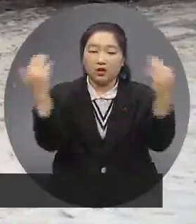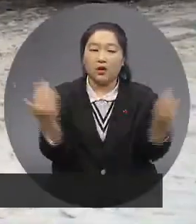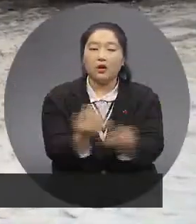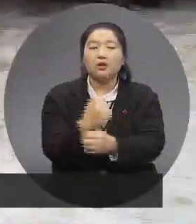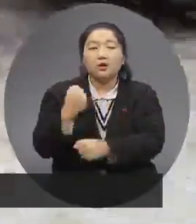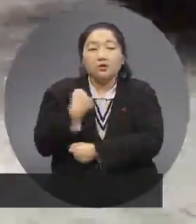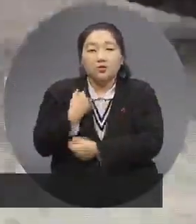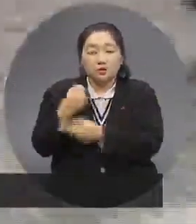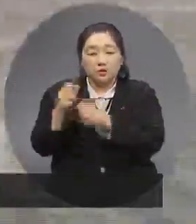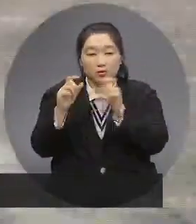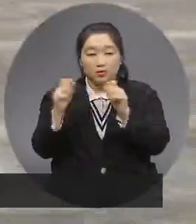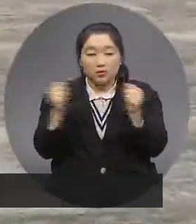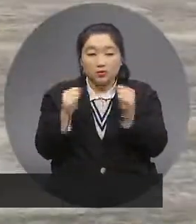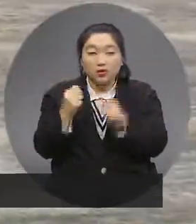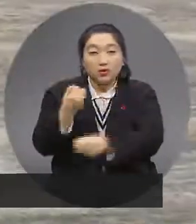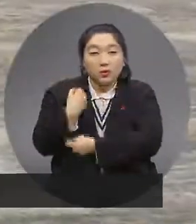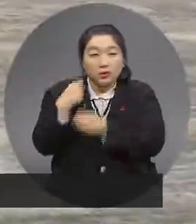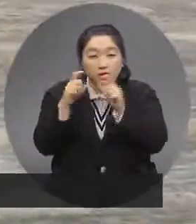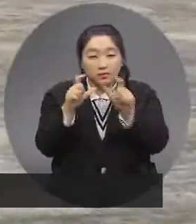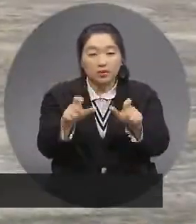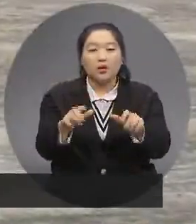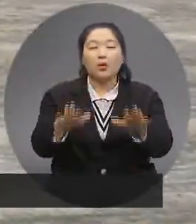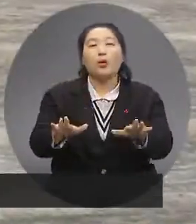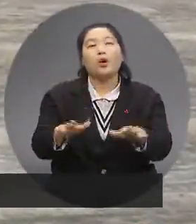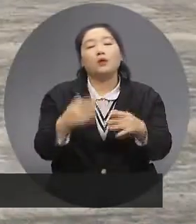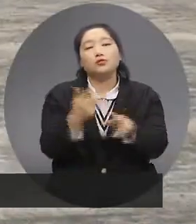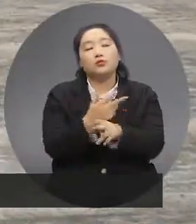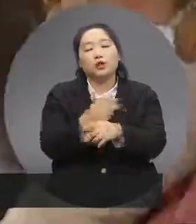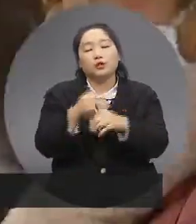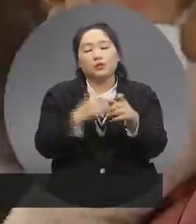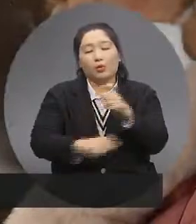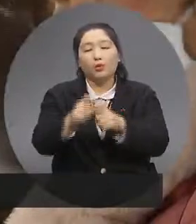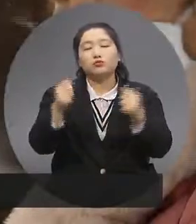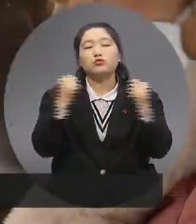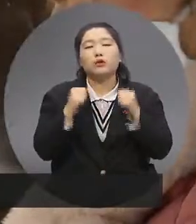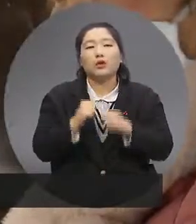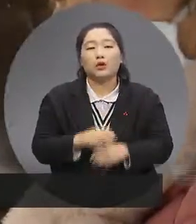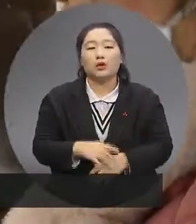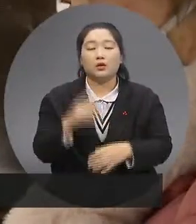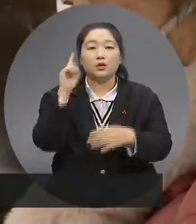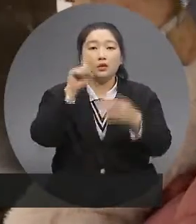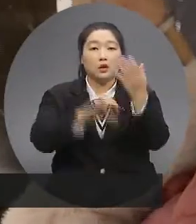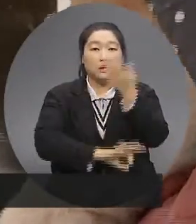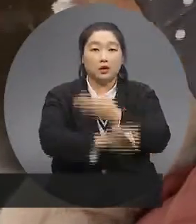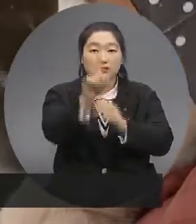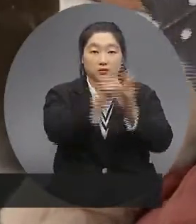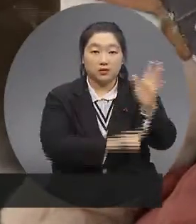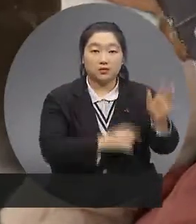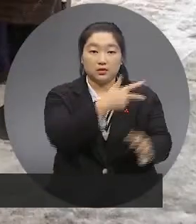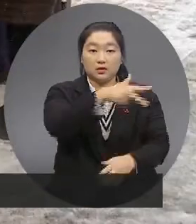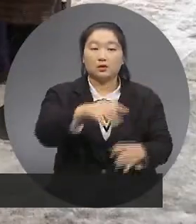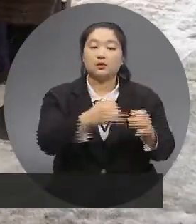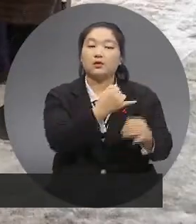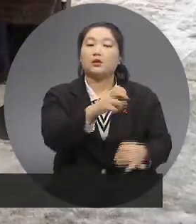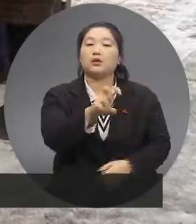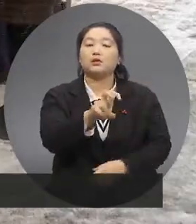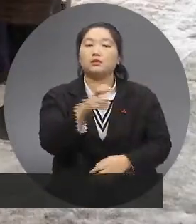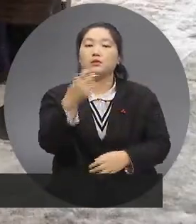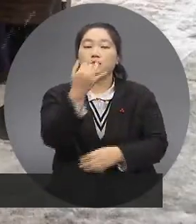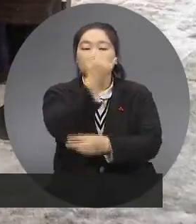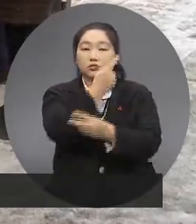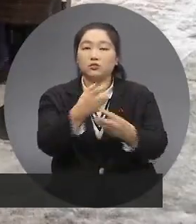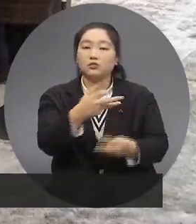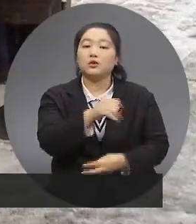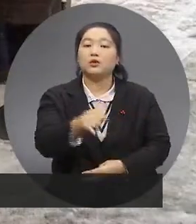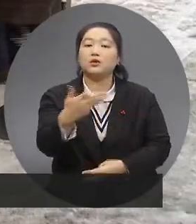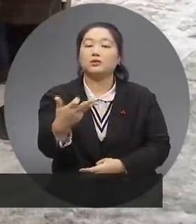이번 주말은 올겨울 들어 가장 춥겠습니다. 내일 아침 최저기온은 제천 영하 20도, 충주 영하 18도,